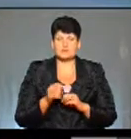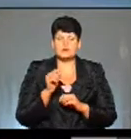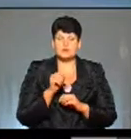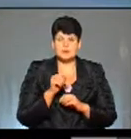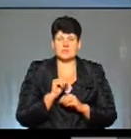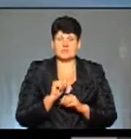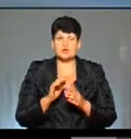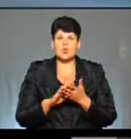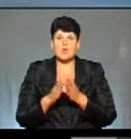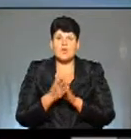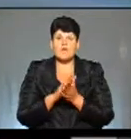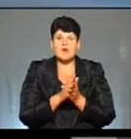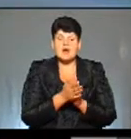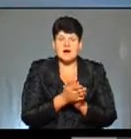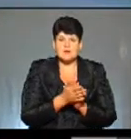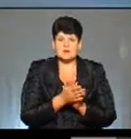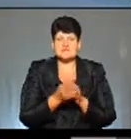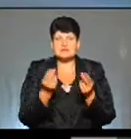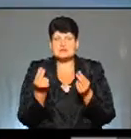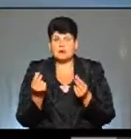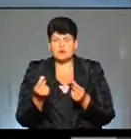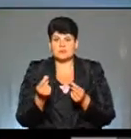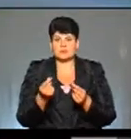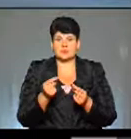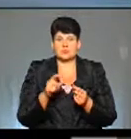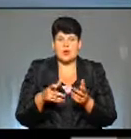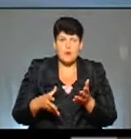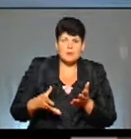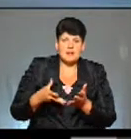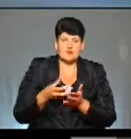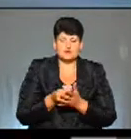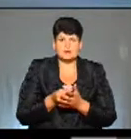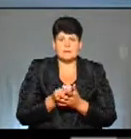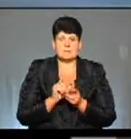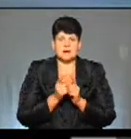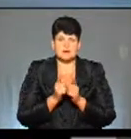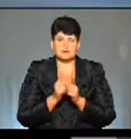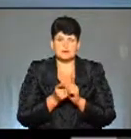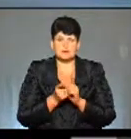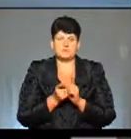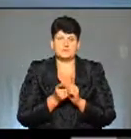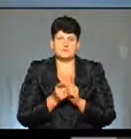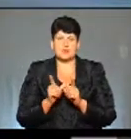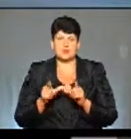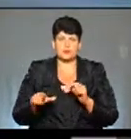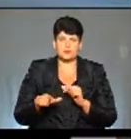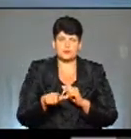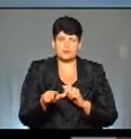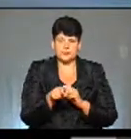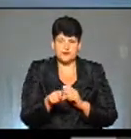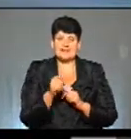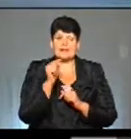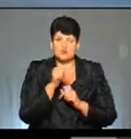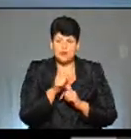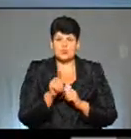вони домовляються якось і за кошти, ну, оплачують сурдоперекладачу проїзд і так далі, для того,